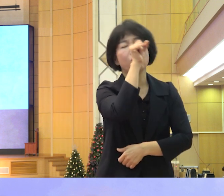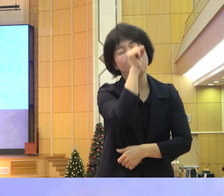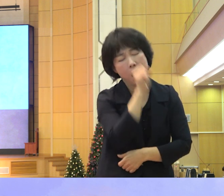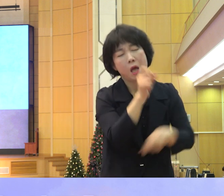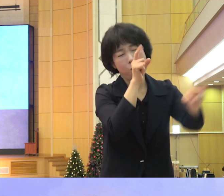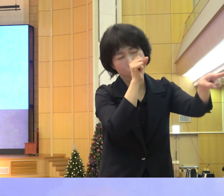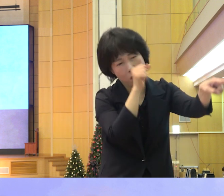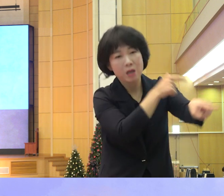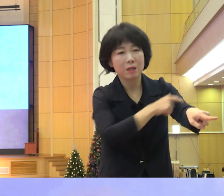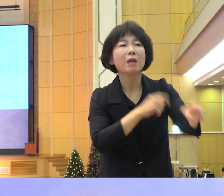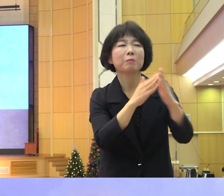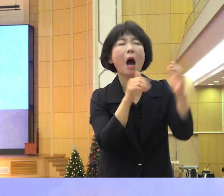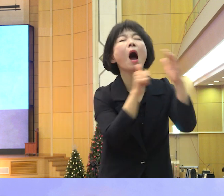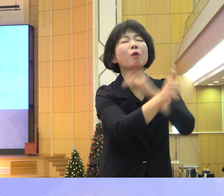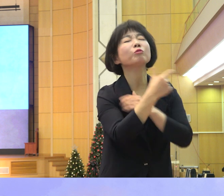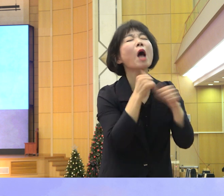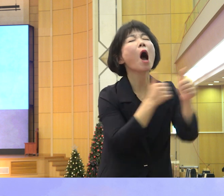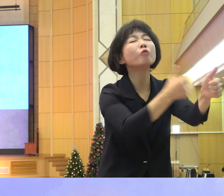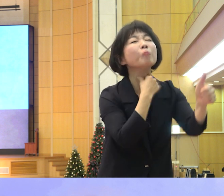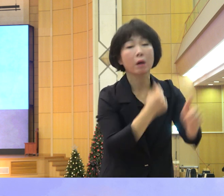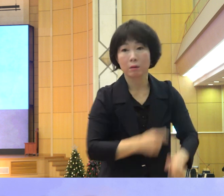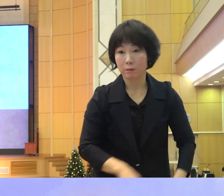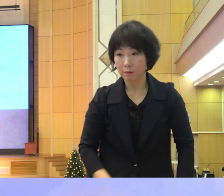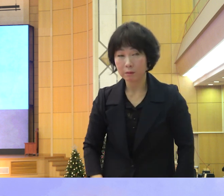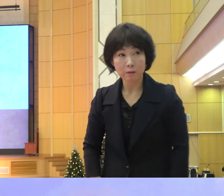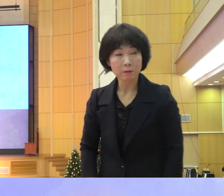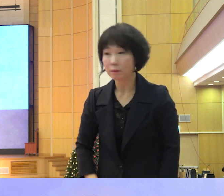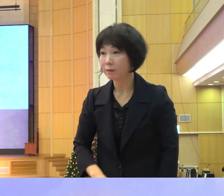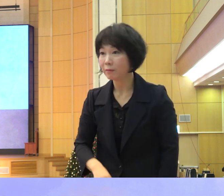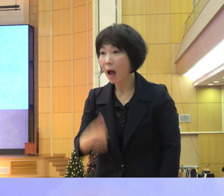그러면서 집사님 따라가서 살겠다는 거예요.